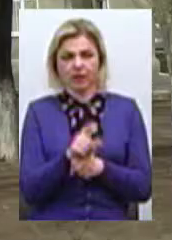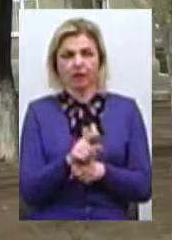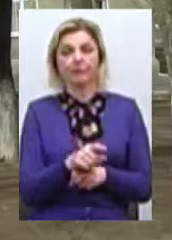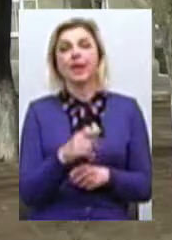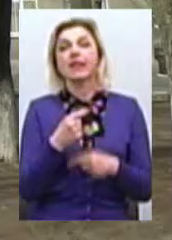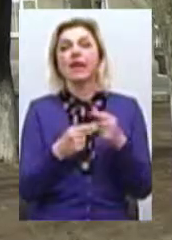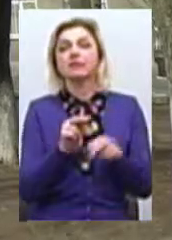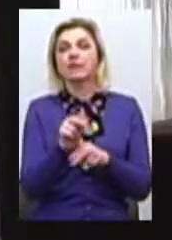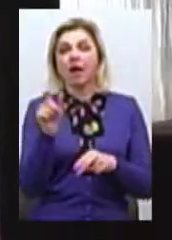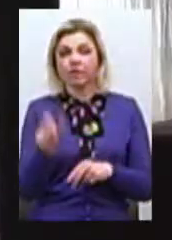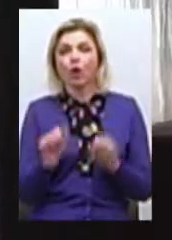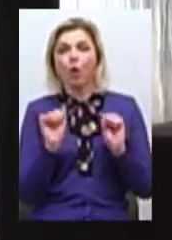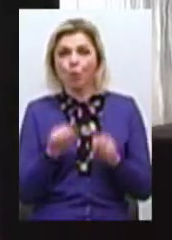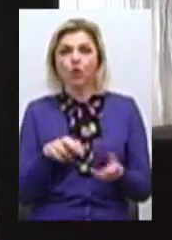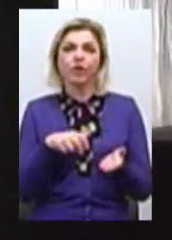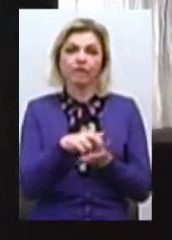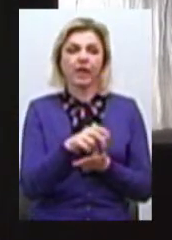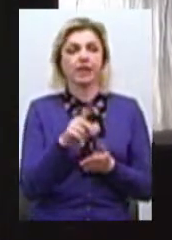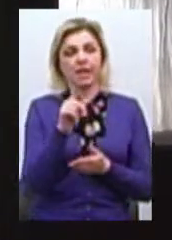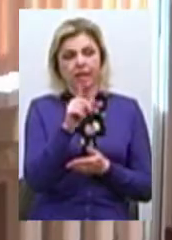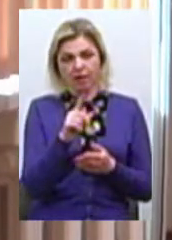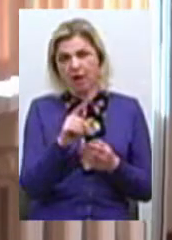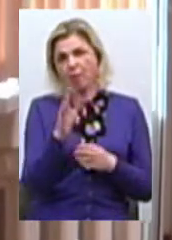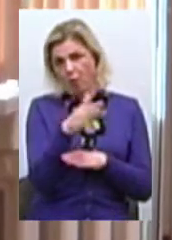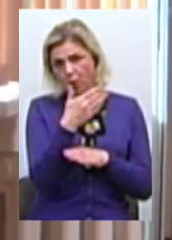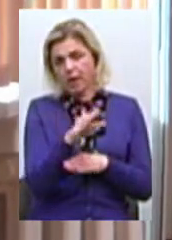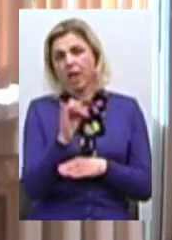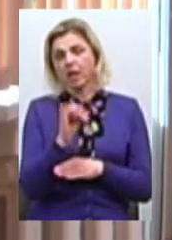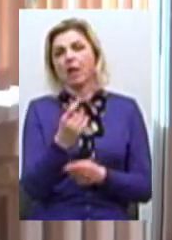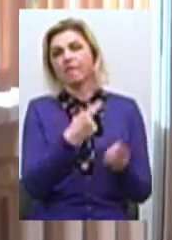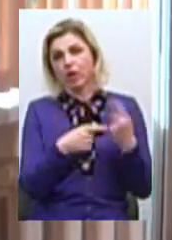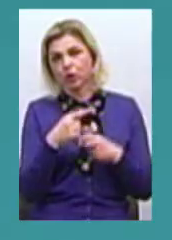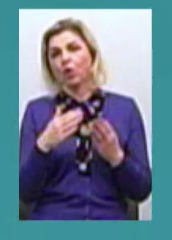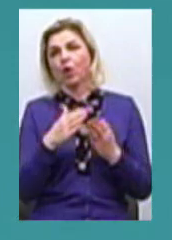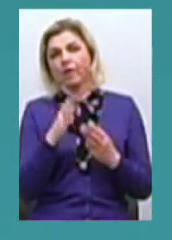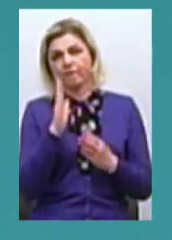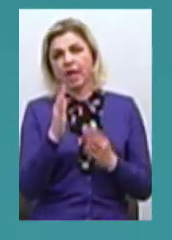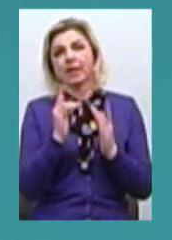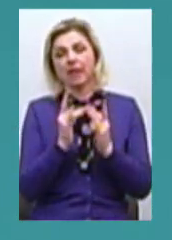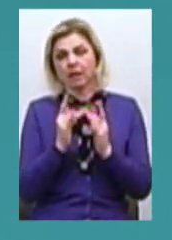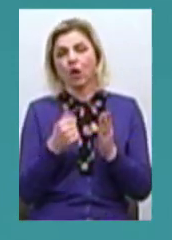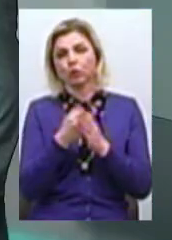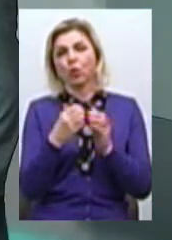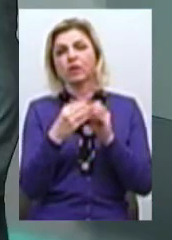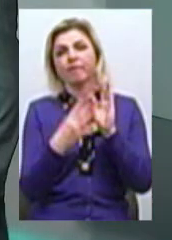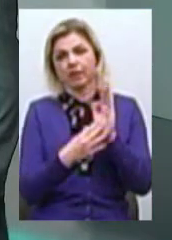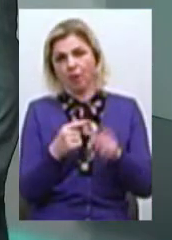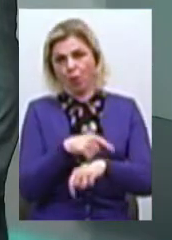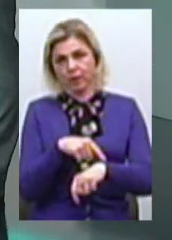інтернату, але за умови, що це не вплине на навчальний процес, і дитина повернеться до закладу до 19 години.